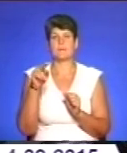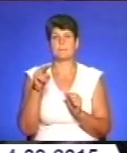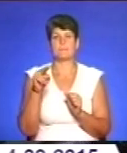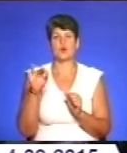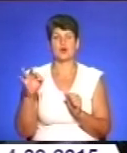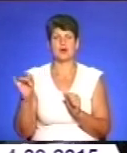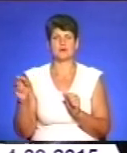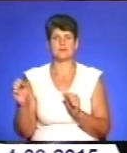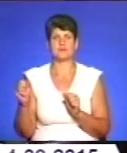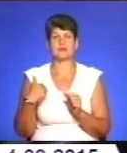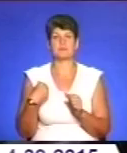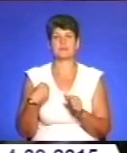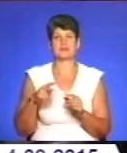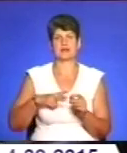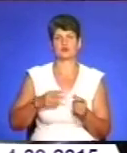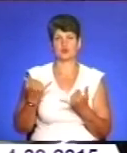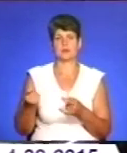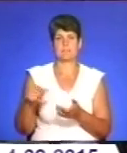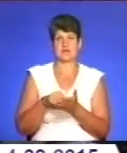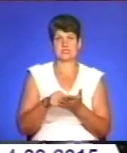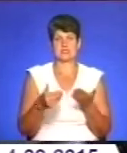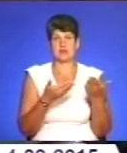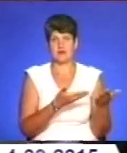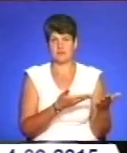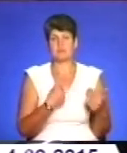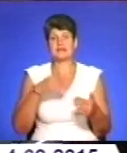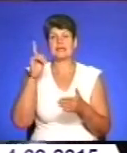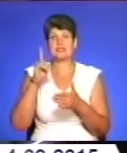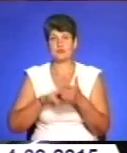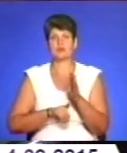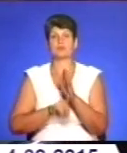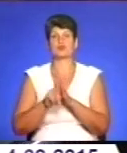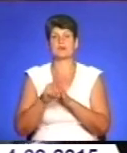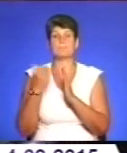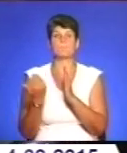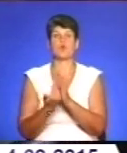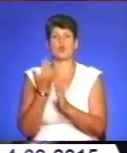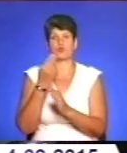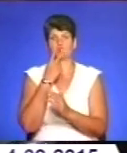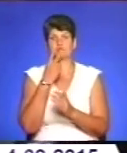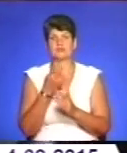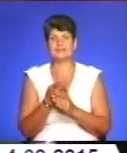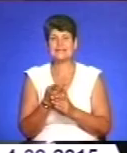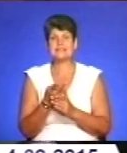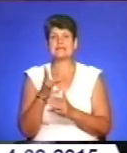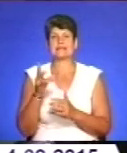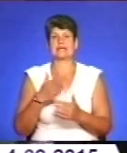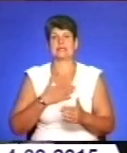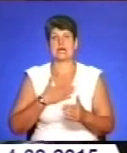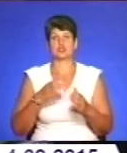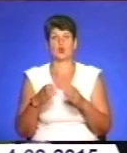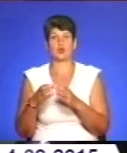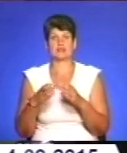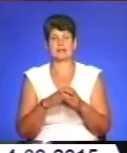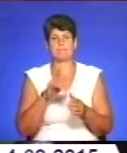речі, сьогодні нам його директор представив. І ми надіємося, що ми почнемо по-новому дивитися на наш колектив,